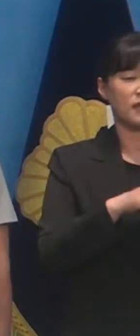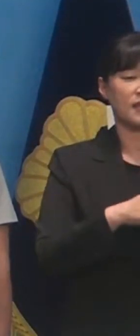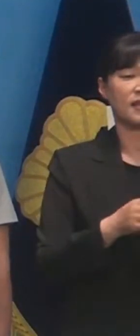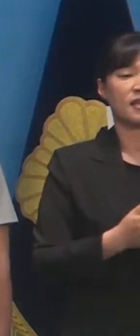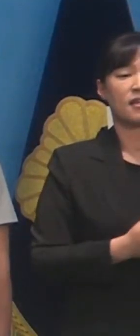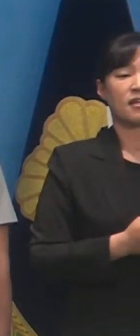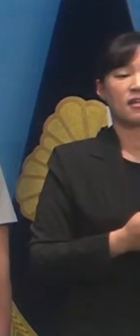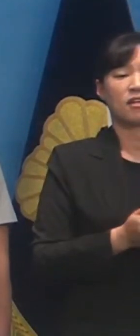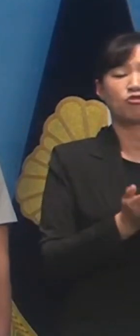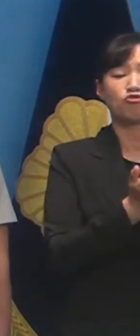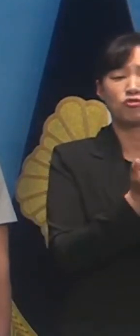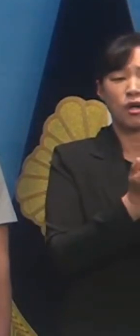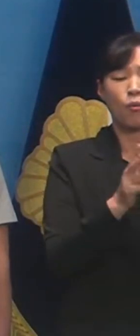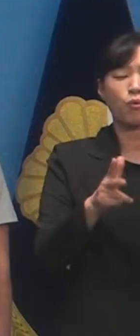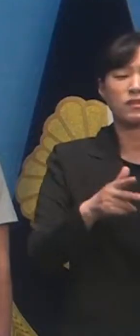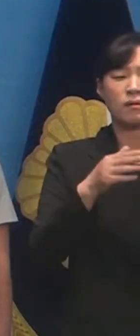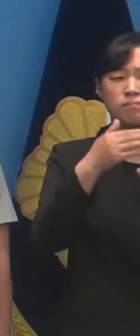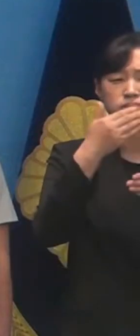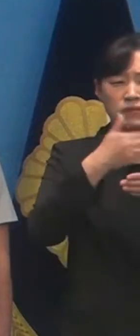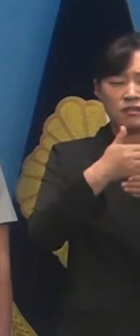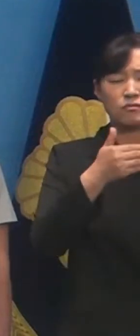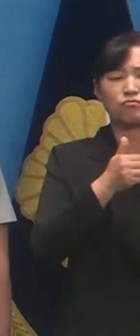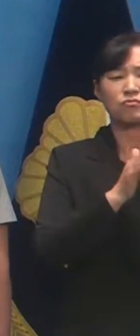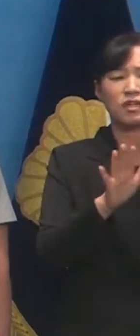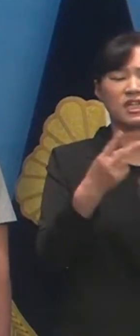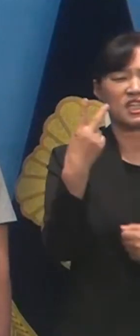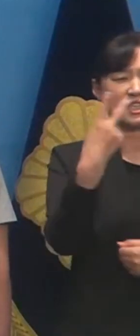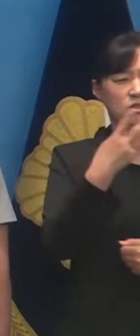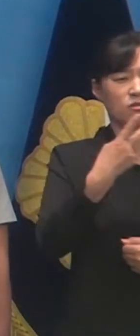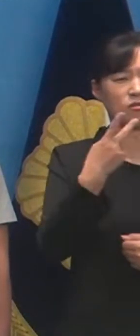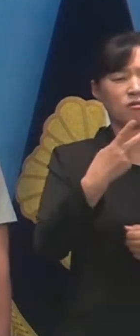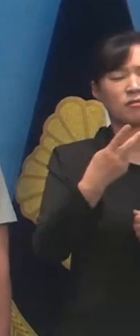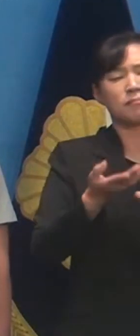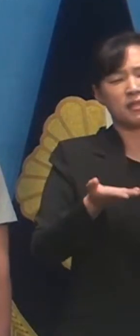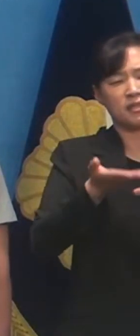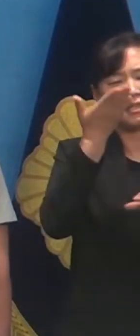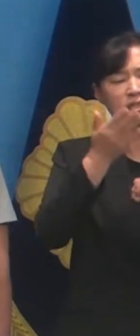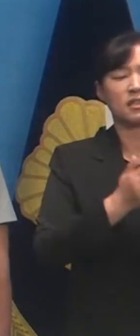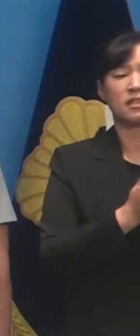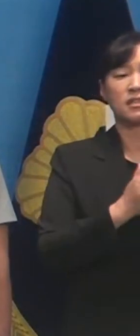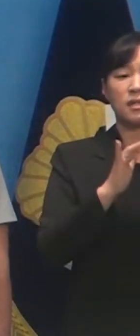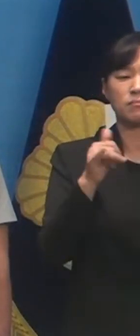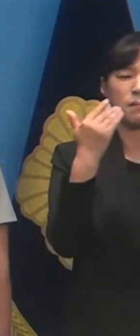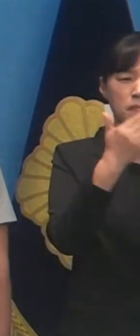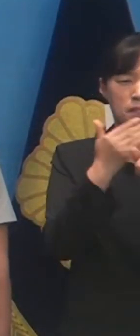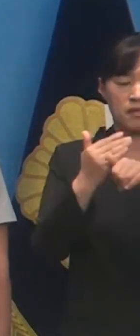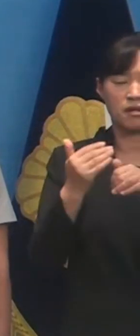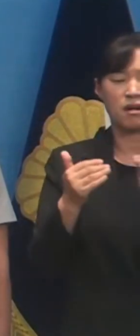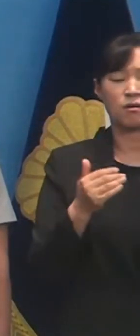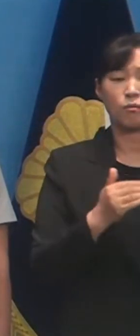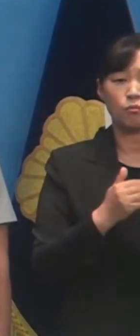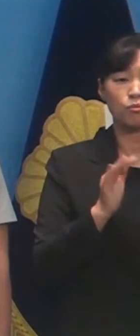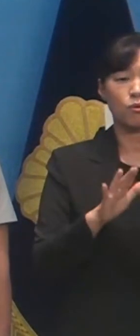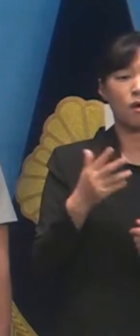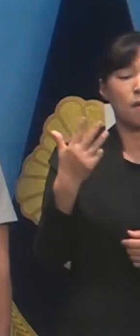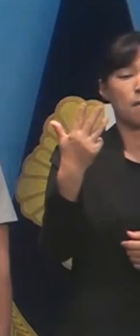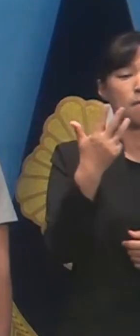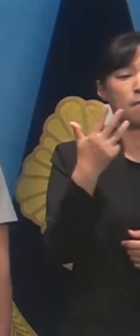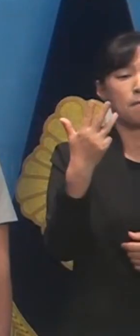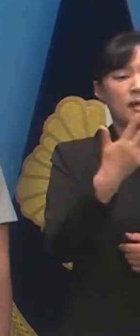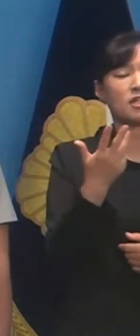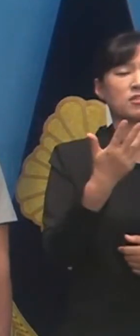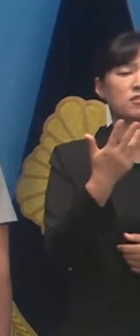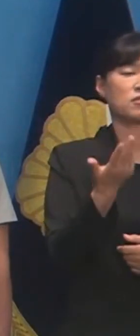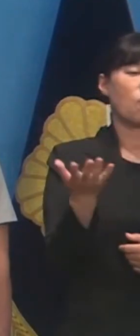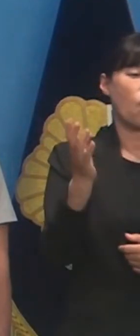공장 폐쇄 및 한국철수 논란 이후에 2,000명이 넘는 노동자가 구조조정됐고 8천억이 넘는 공적 자금이